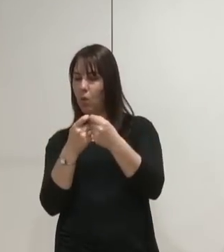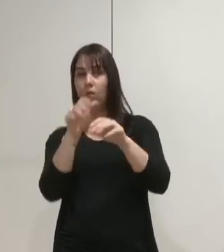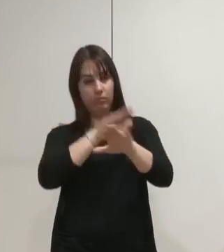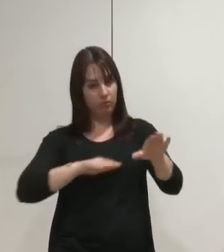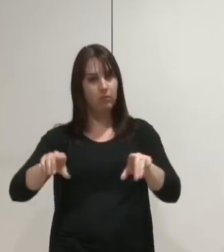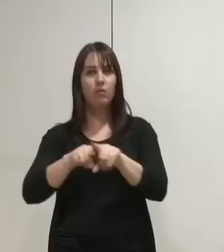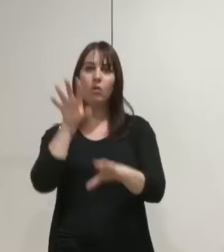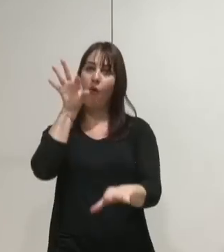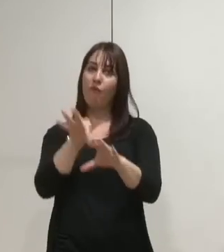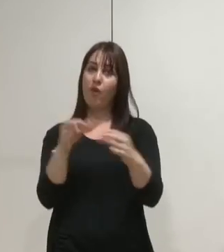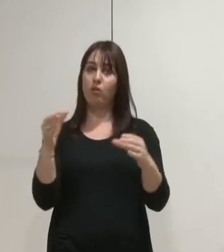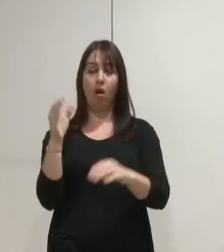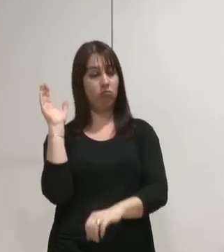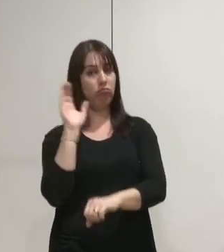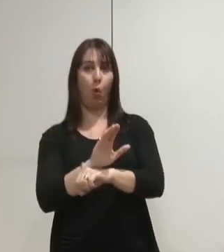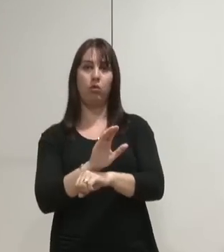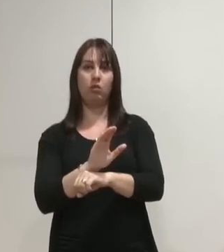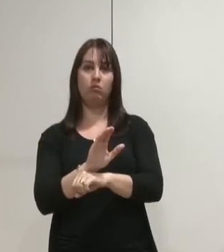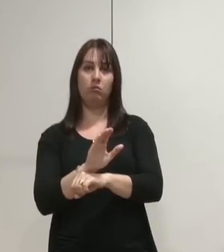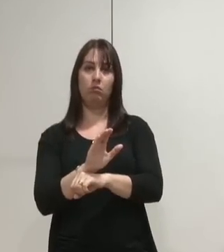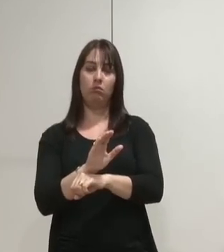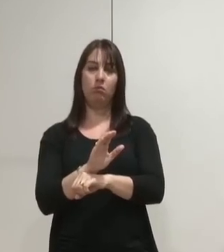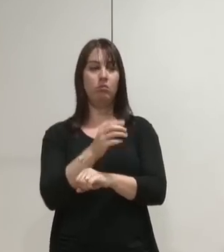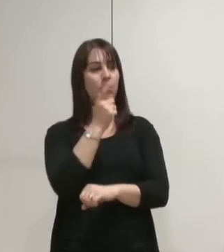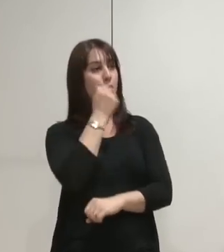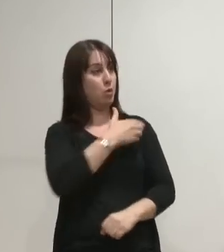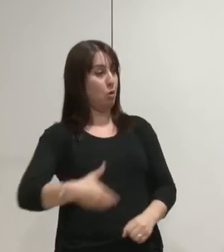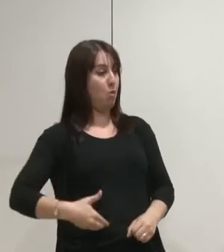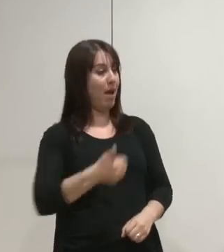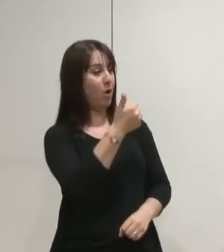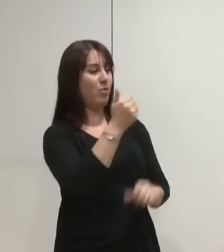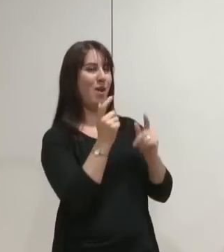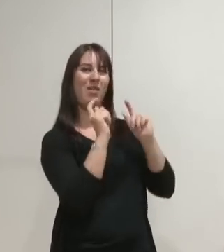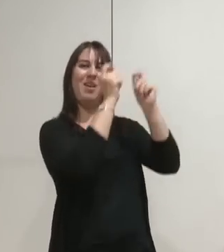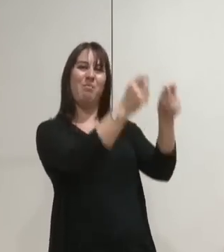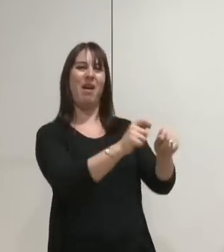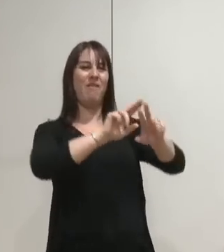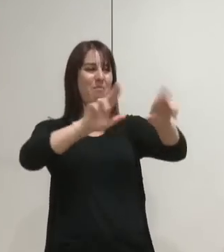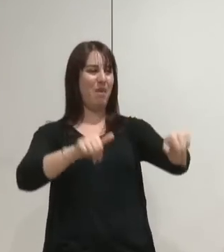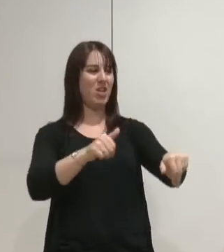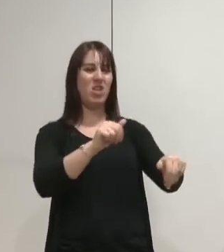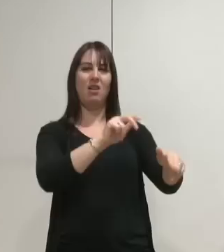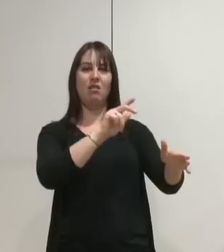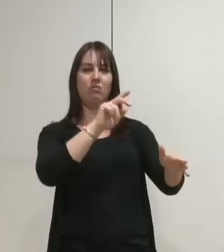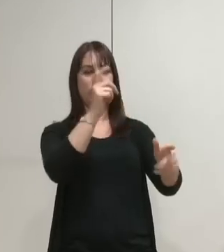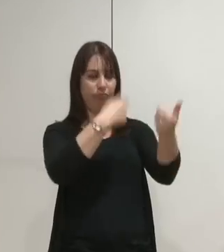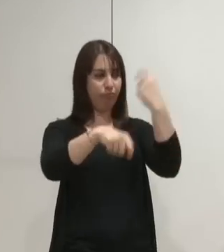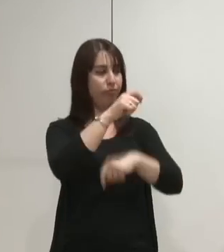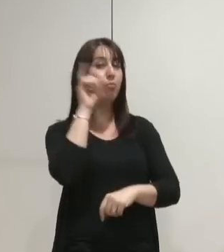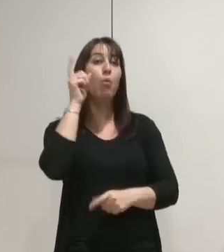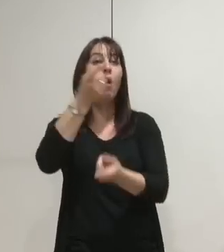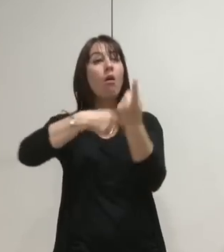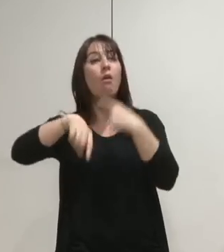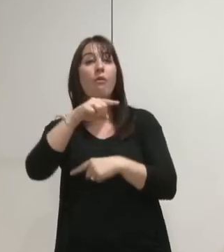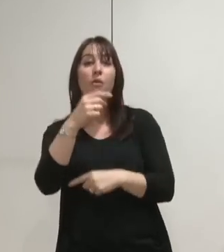voter contre le fait d'autoriser le Maire à signer le marché parce que vous considérez qu'il y a un